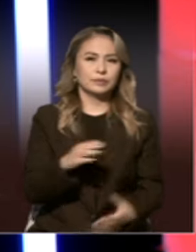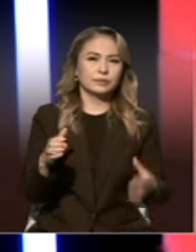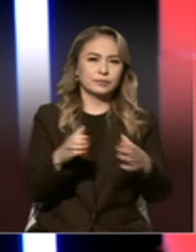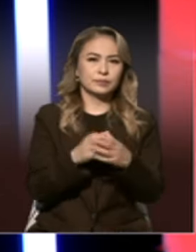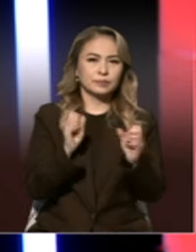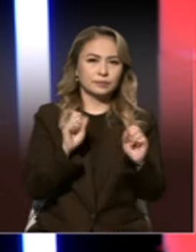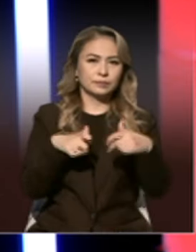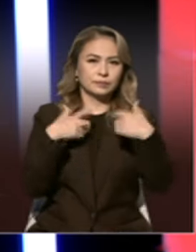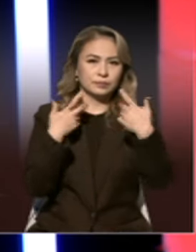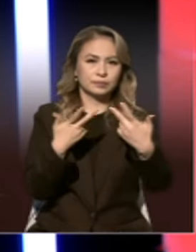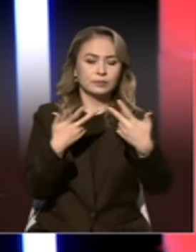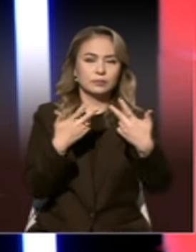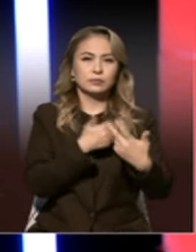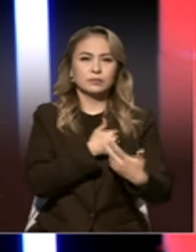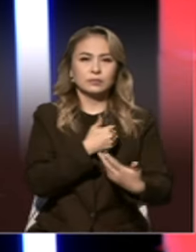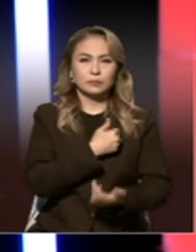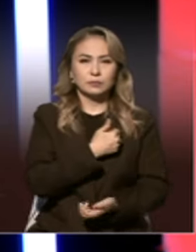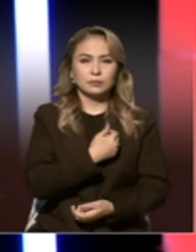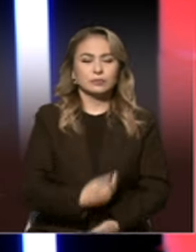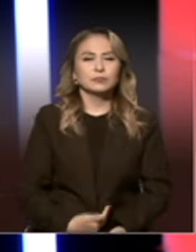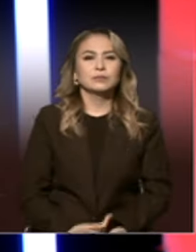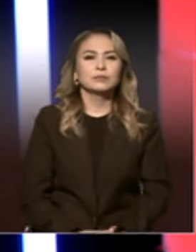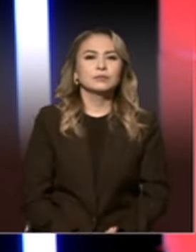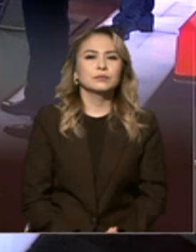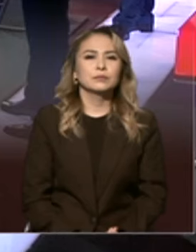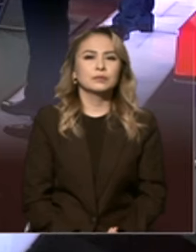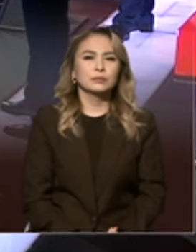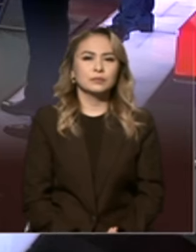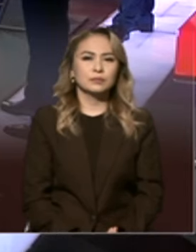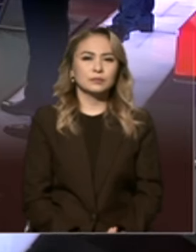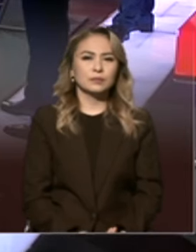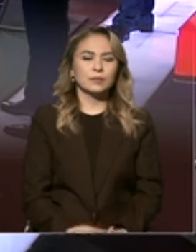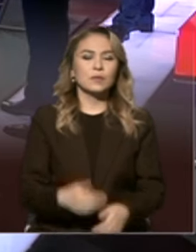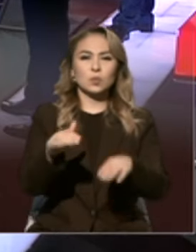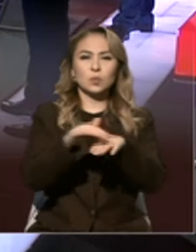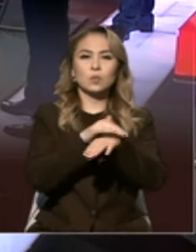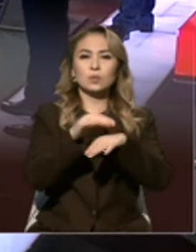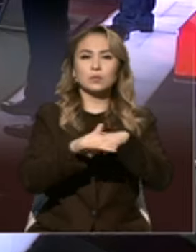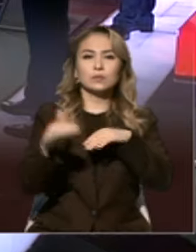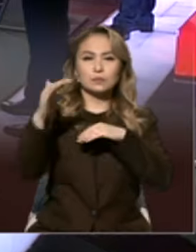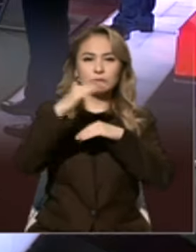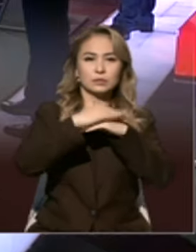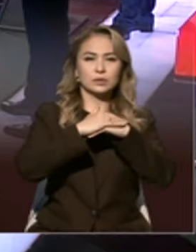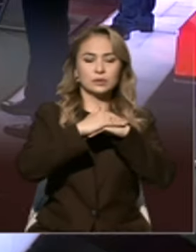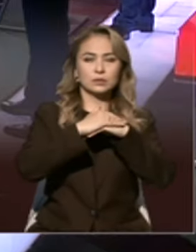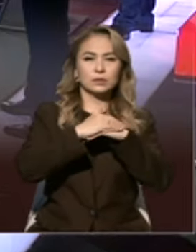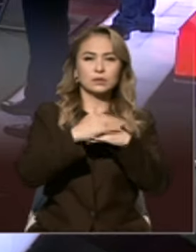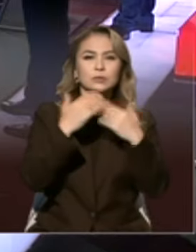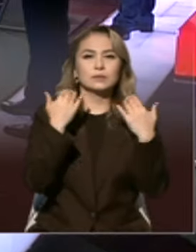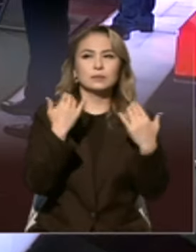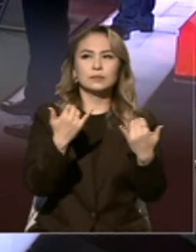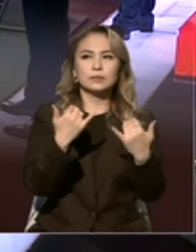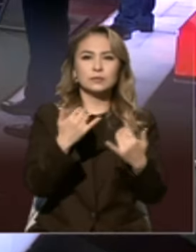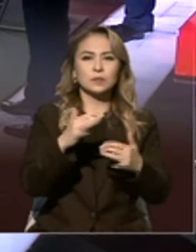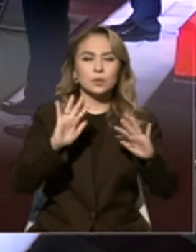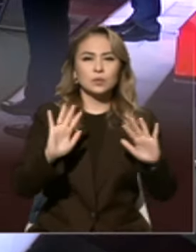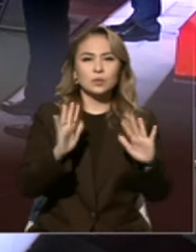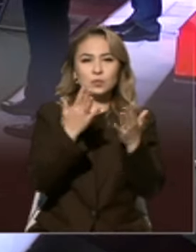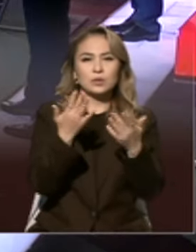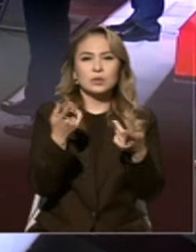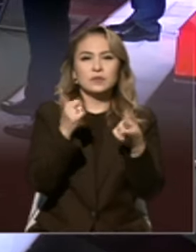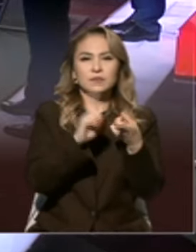Төлеуш мырзамен байланысқа шыққымыз келіп отыр. Нұржан мырза, кеш жарық. Бірінші, қазіргі жағдай